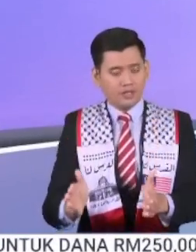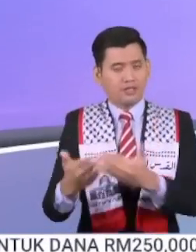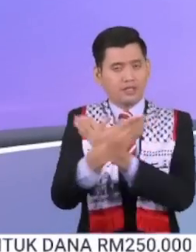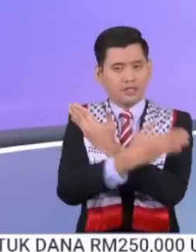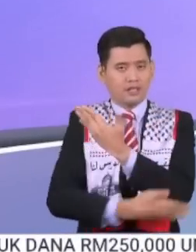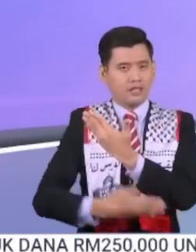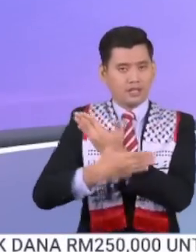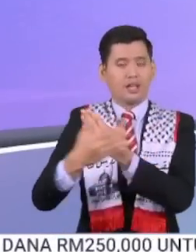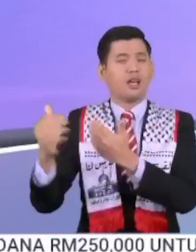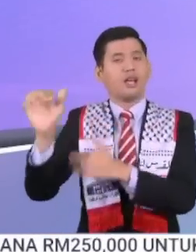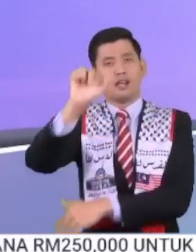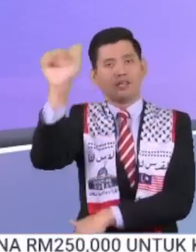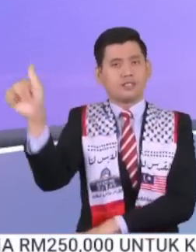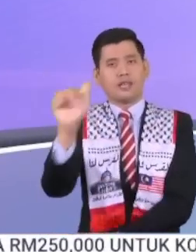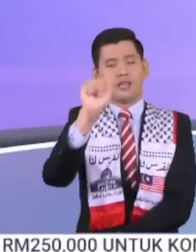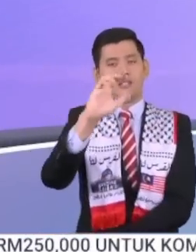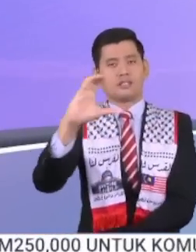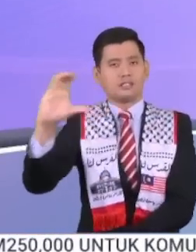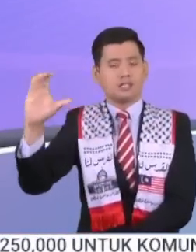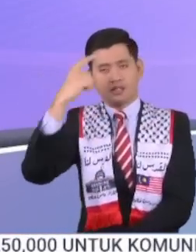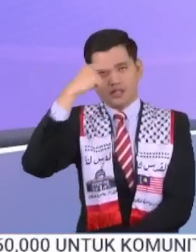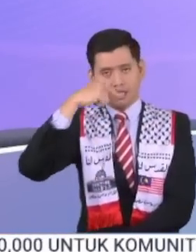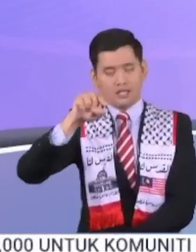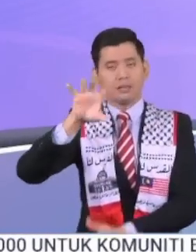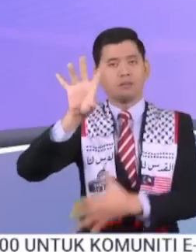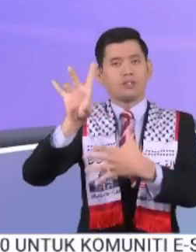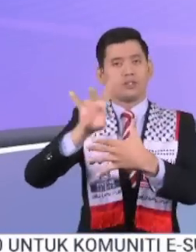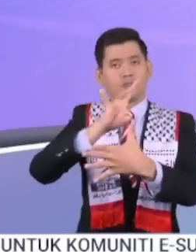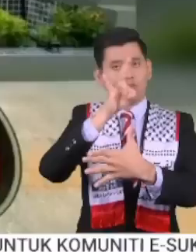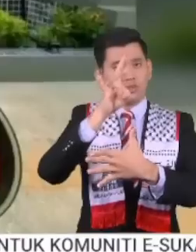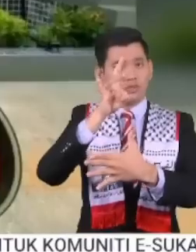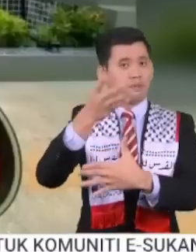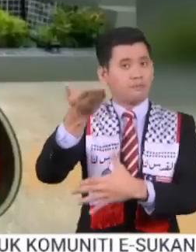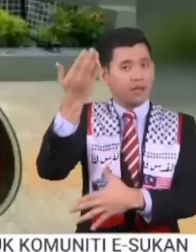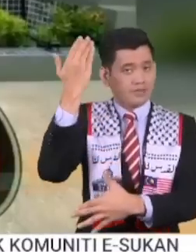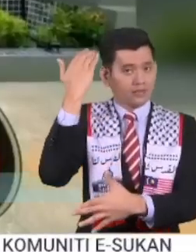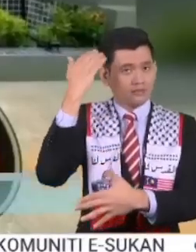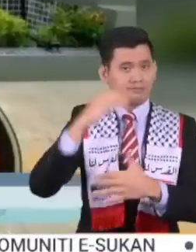ACC 2023 Thailand Jun lepas.